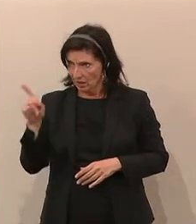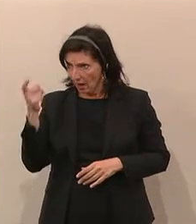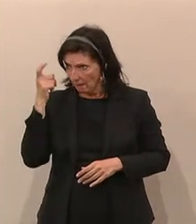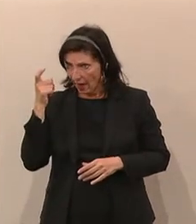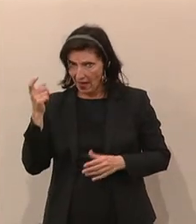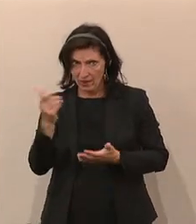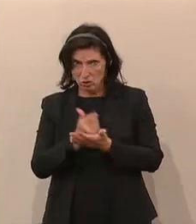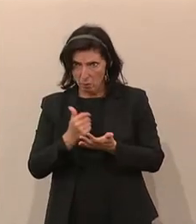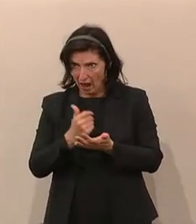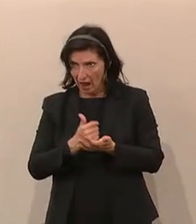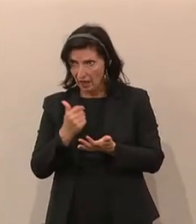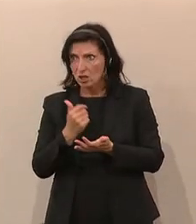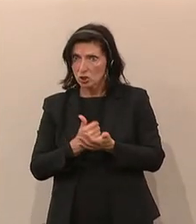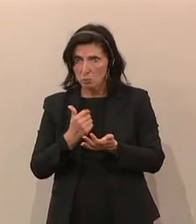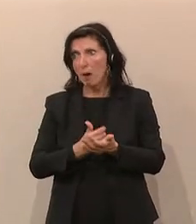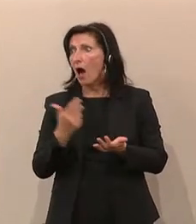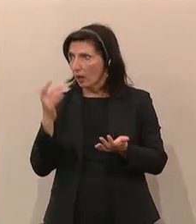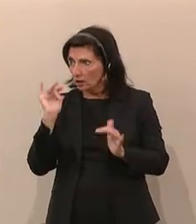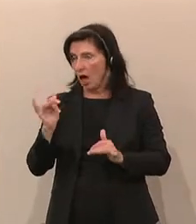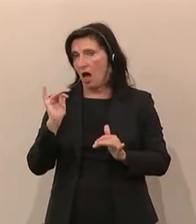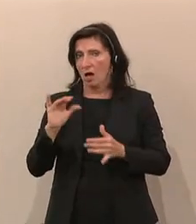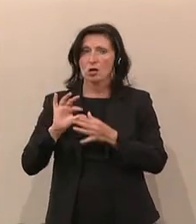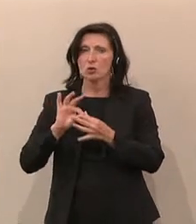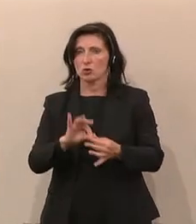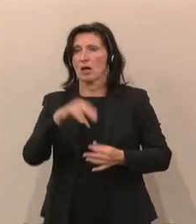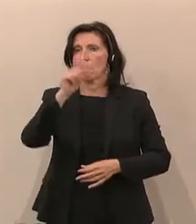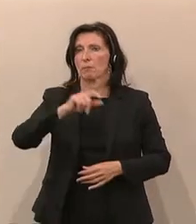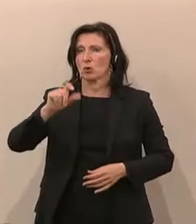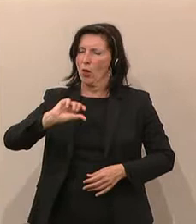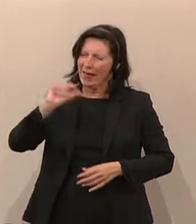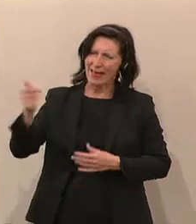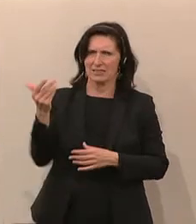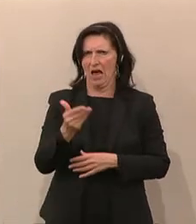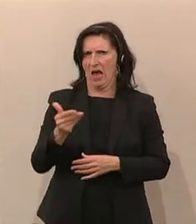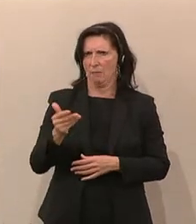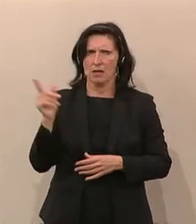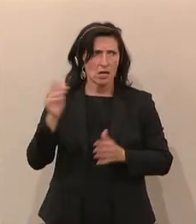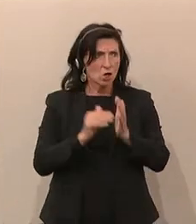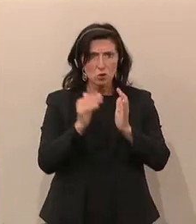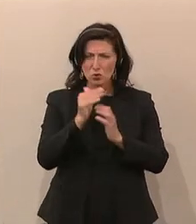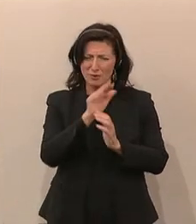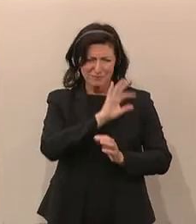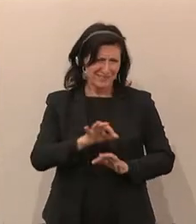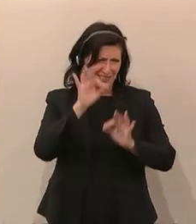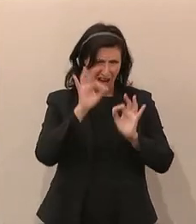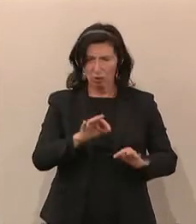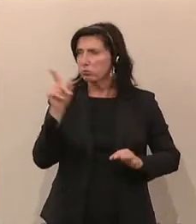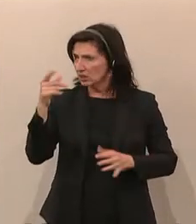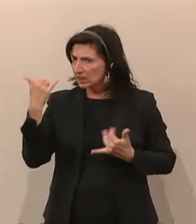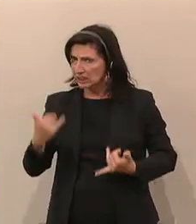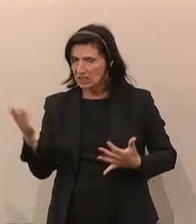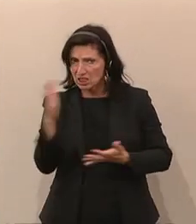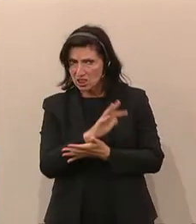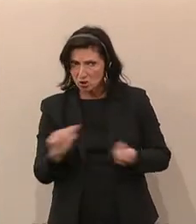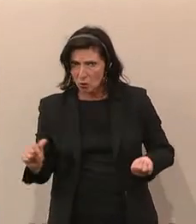sparen, wieder bei den Ärmsten der Gesellschaft. Sie zerstören ein System, das hervorragend arbeitet. Und nur